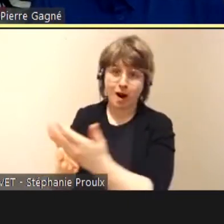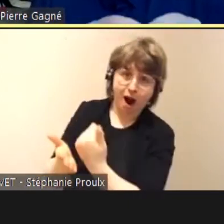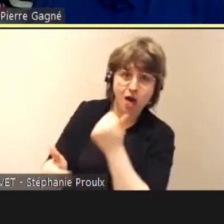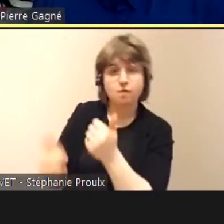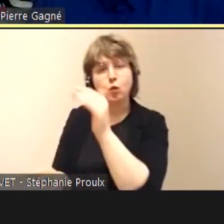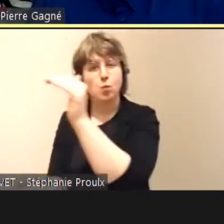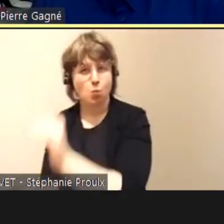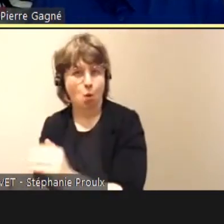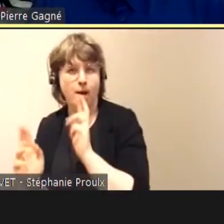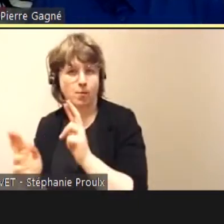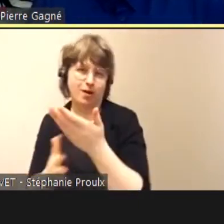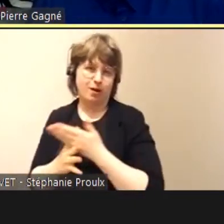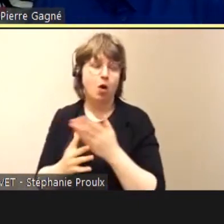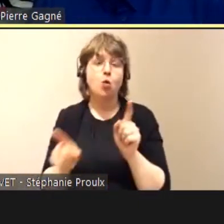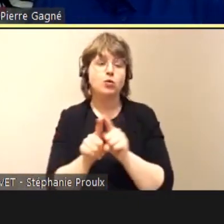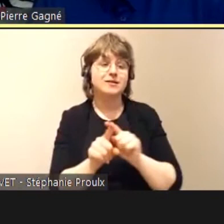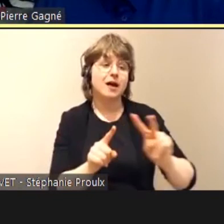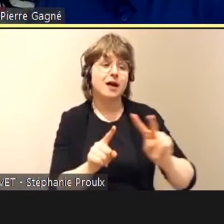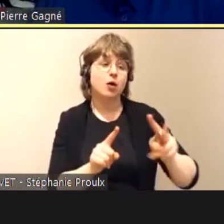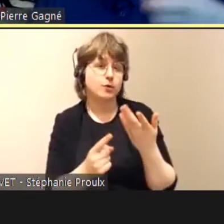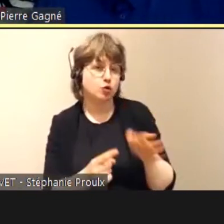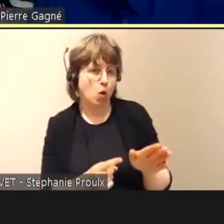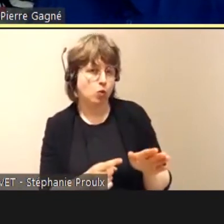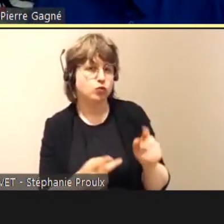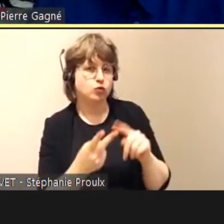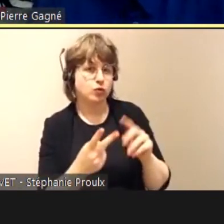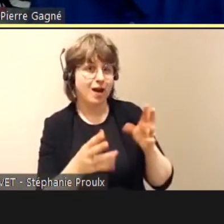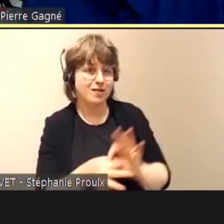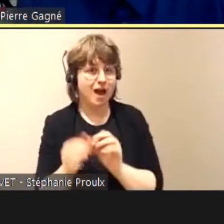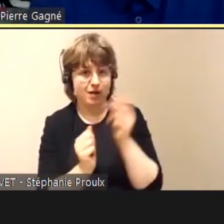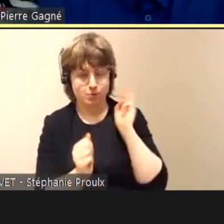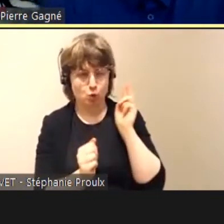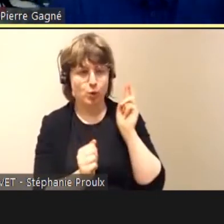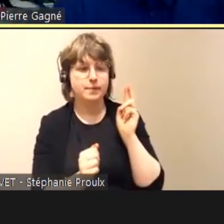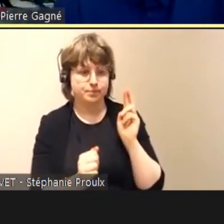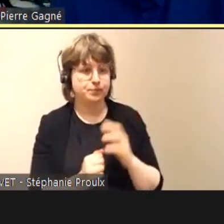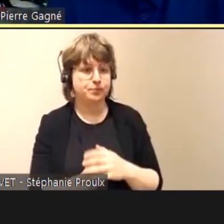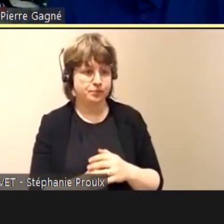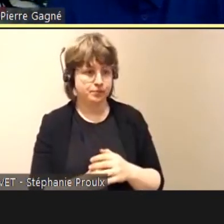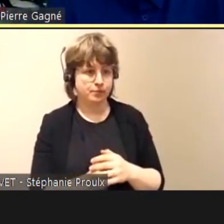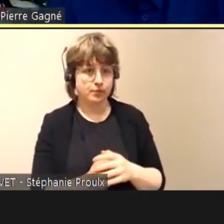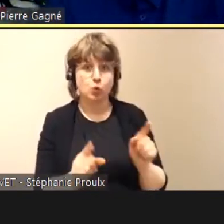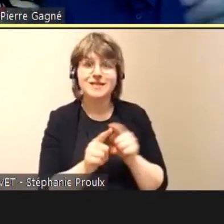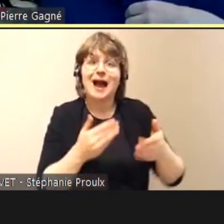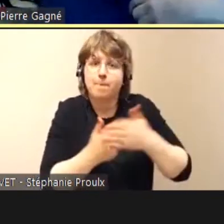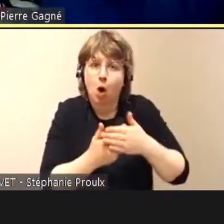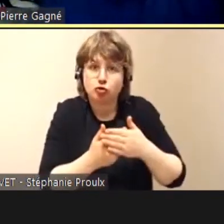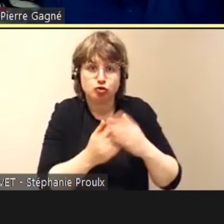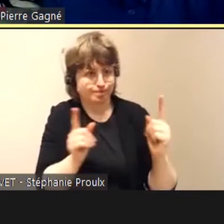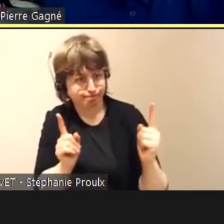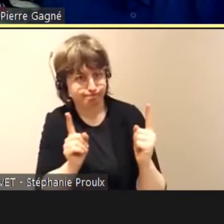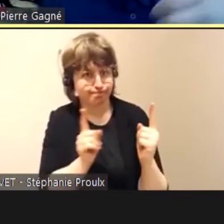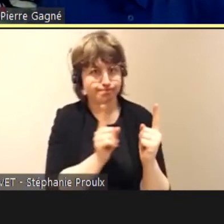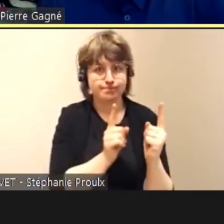bruit-là. Et la deuxième chose à faire par rapport au bruit, c'est de la prochaine diapo, s'il vous plaît, c'est de se rapprocher de la personne. Alors,